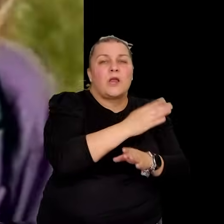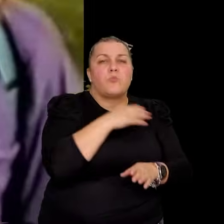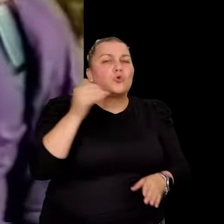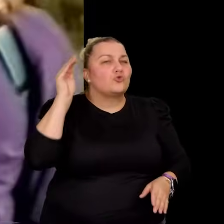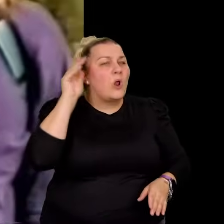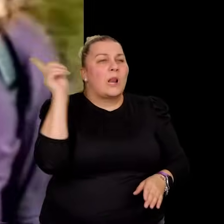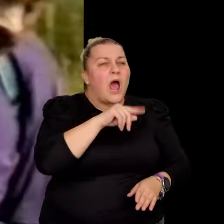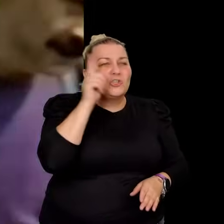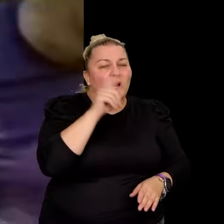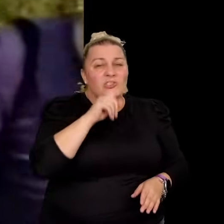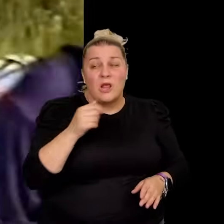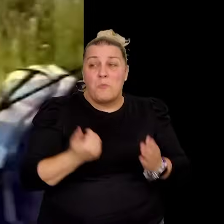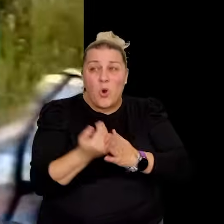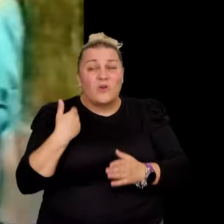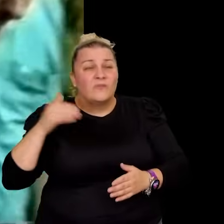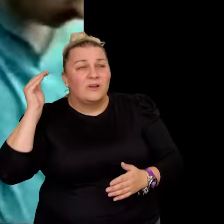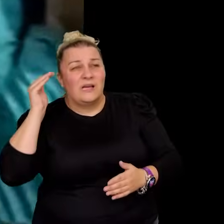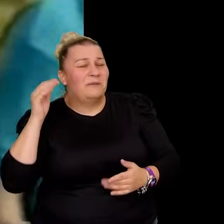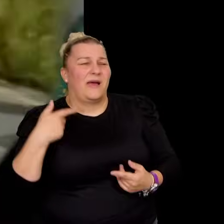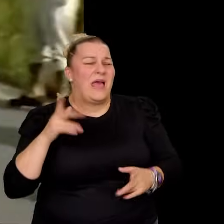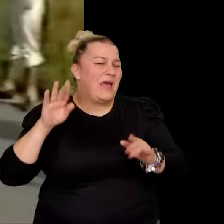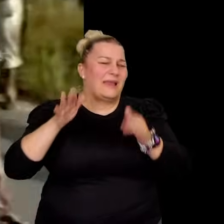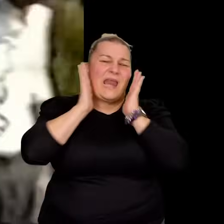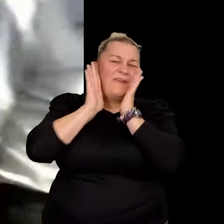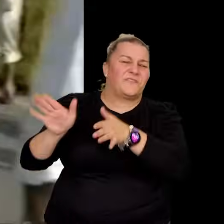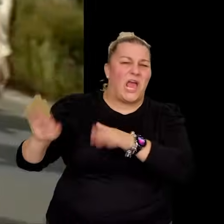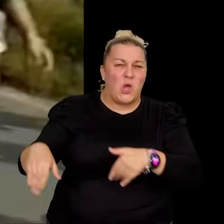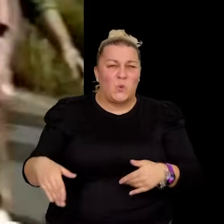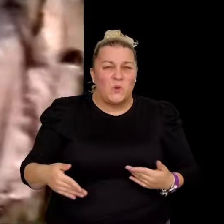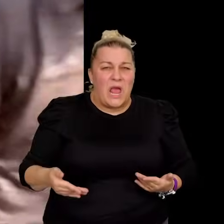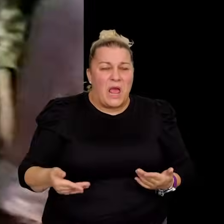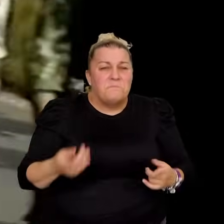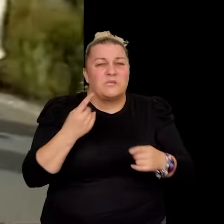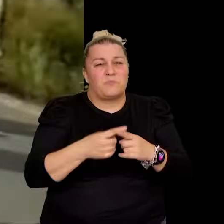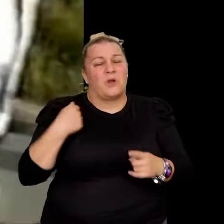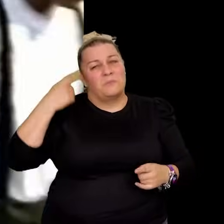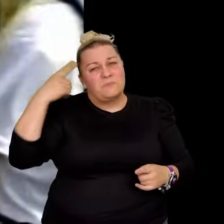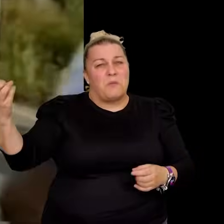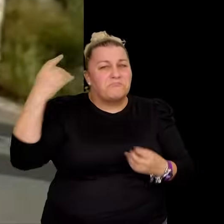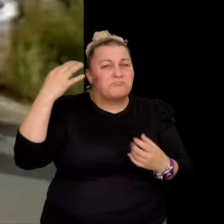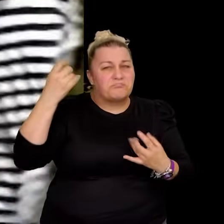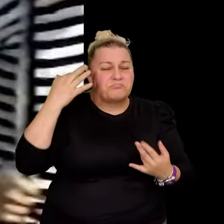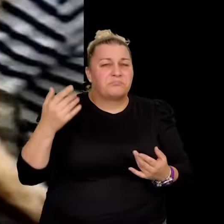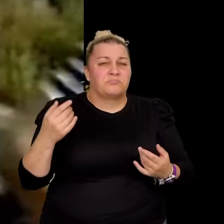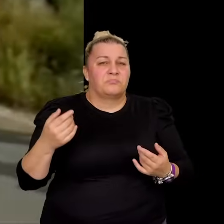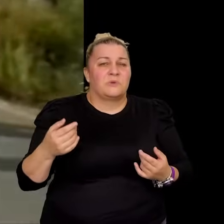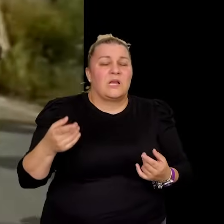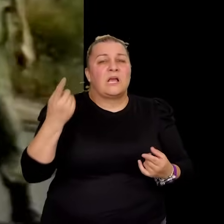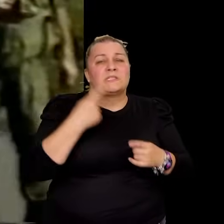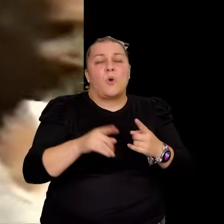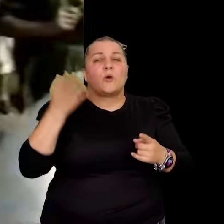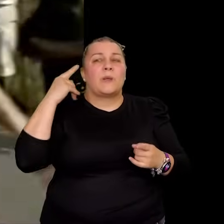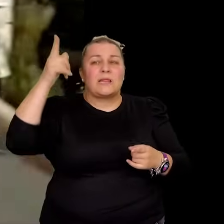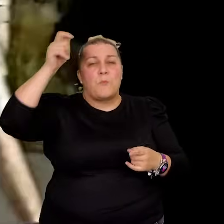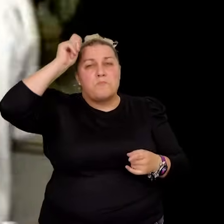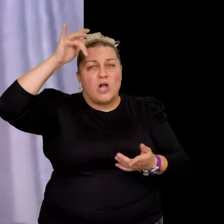ni vjerovao. Znao da ćeš izaći nekad, ali nisi više vjerovao u to. Mislim da je to bila Panić-Granić komisija koja se sastala, bila